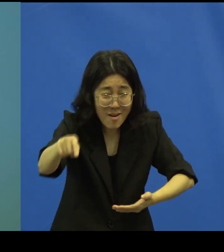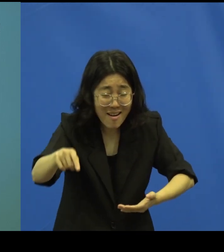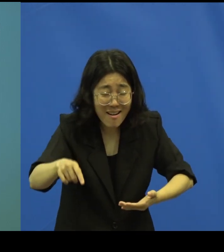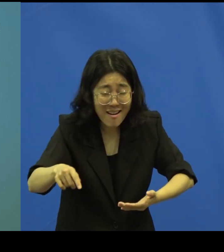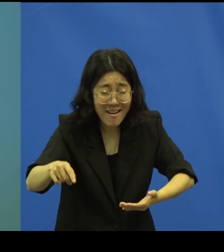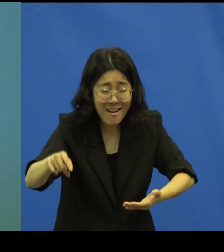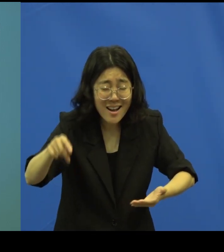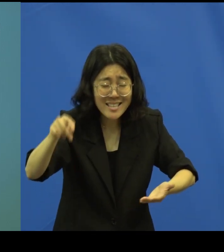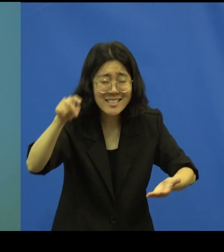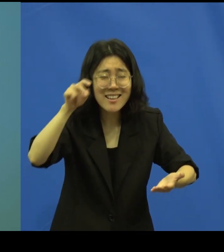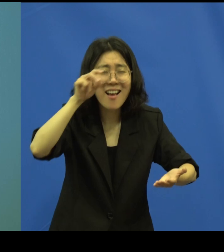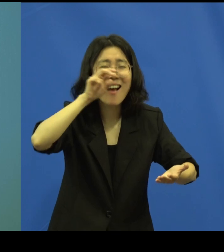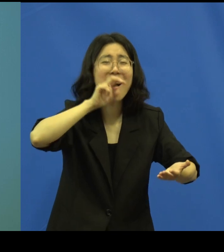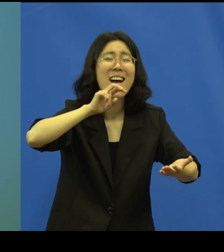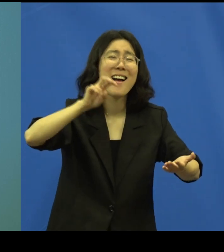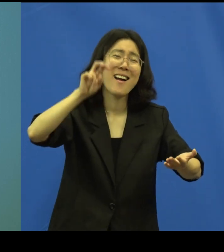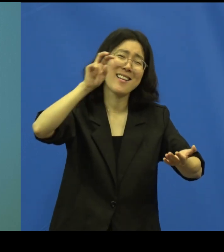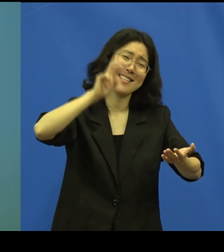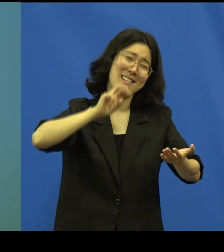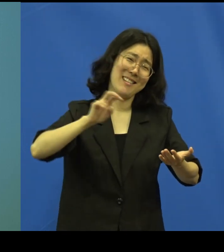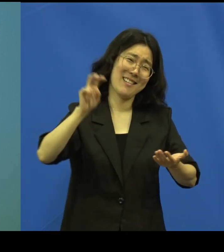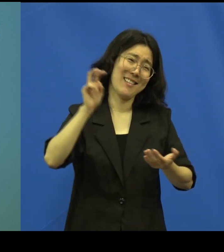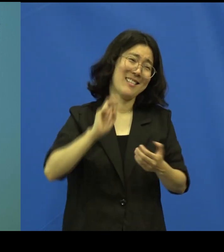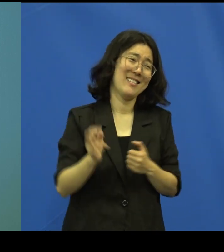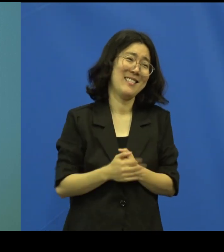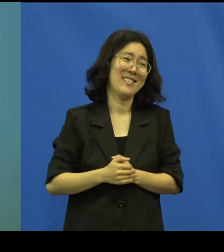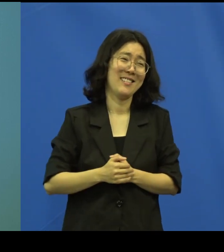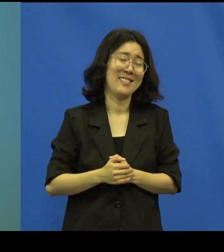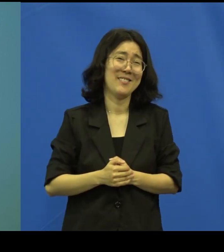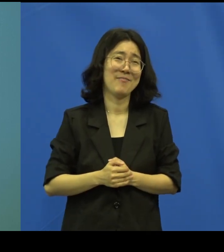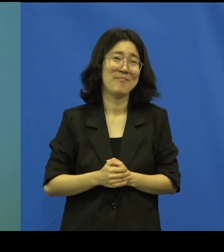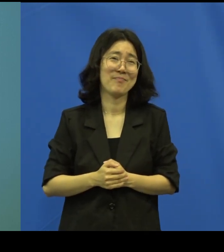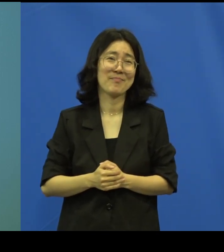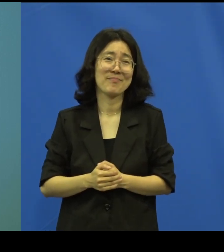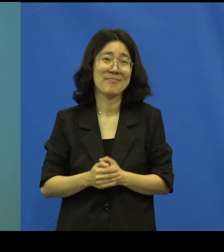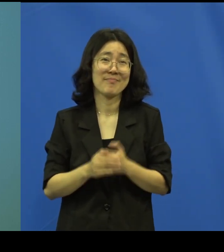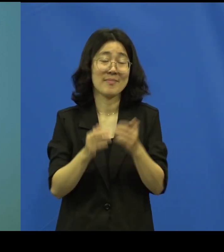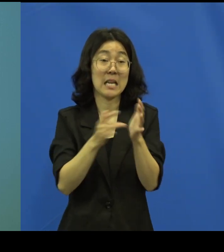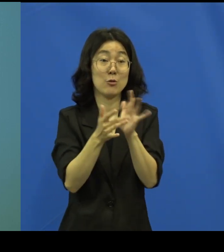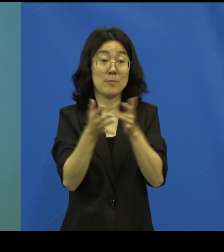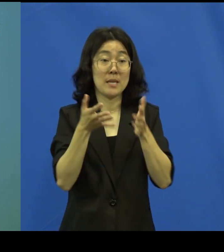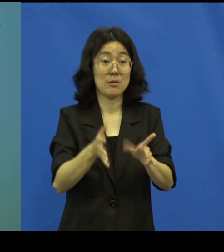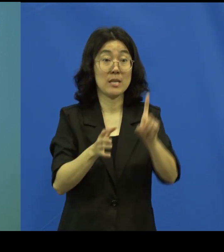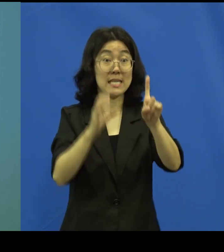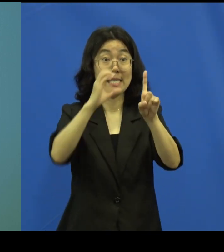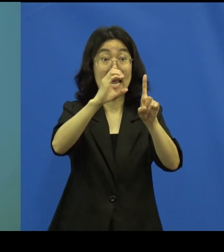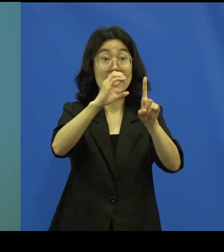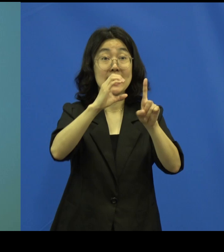예배와 찬양의 몫을 부릅니다. 그래서 1세기에, 여러분